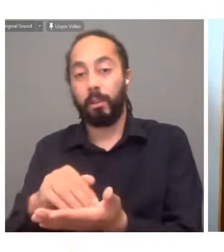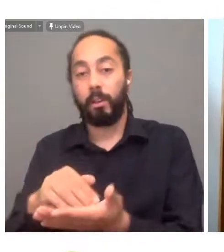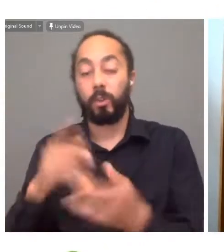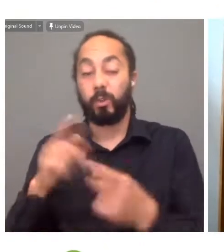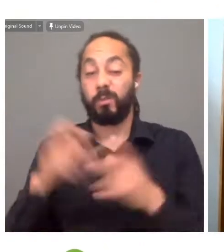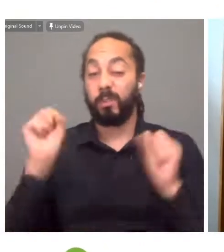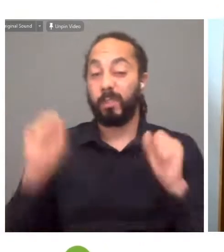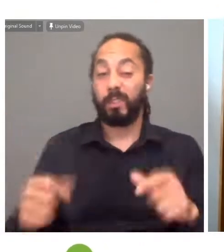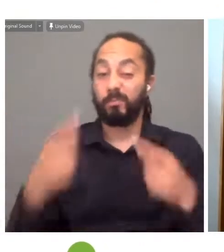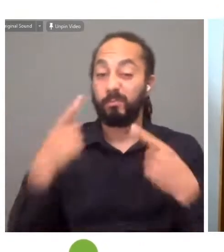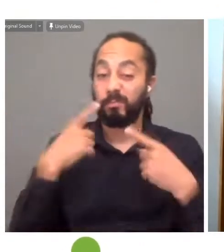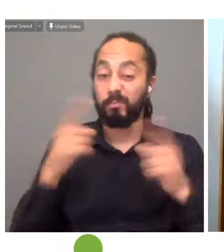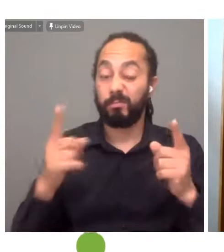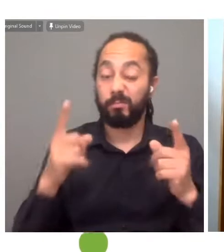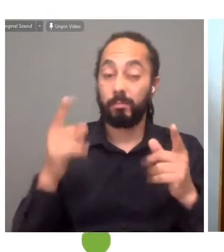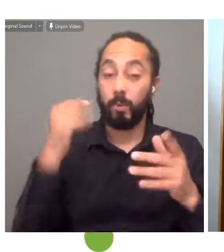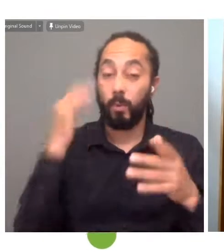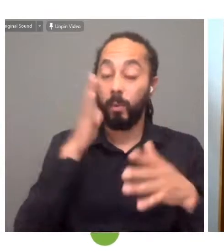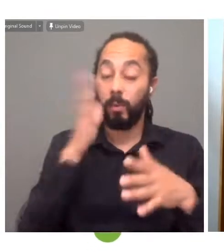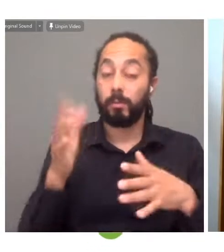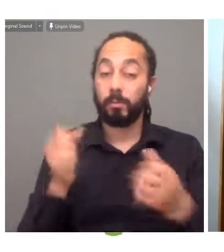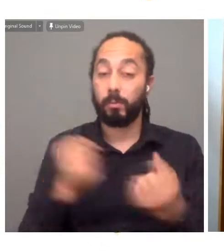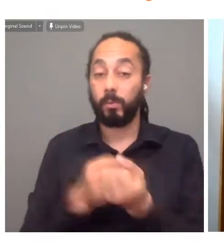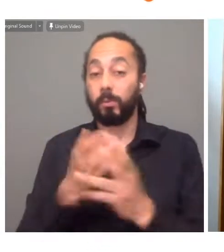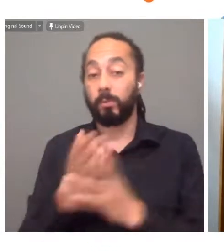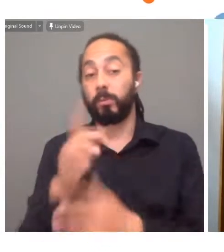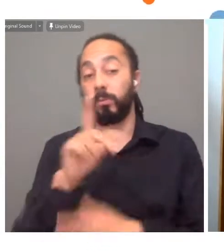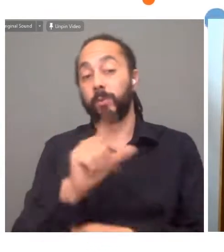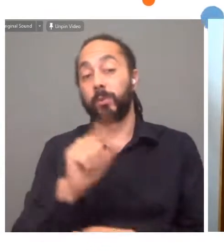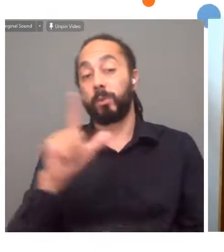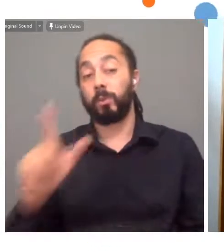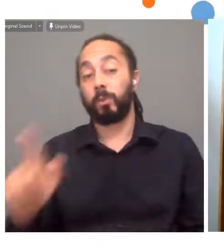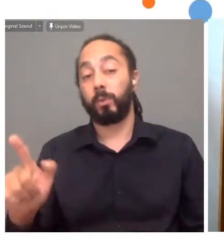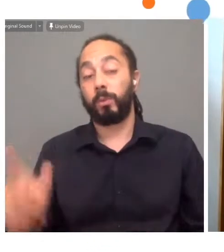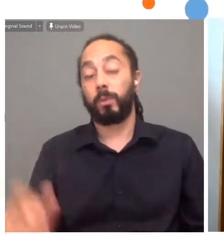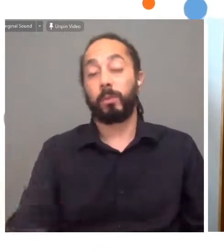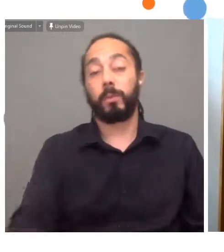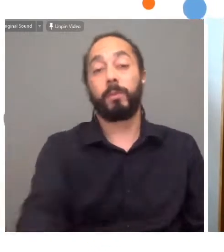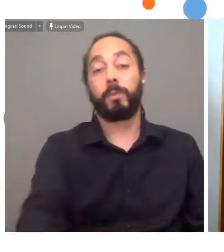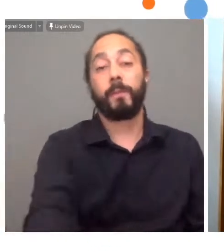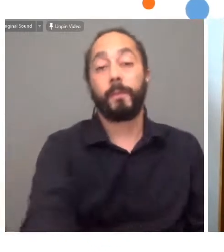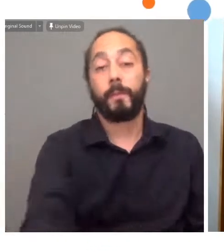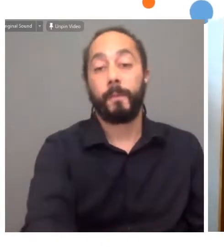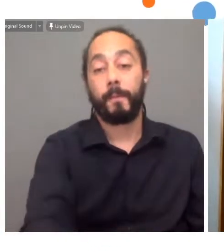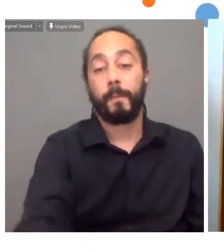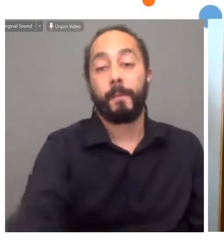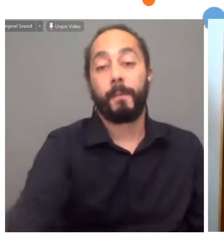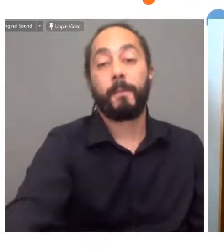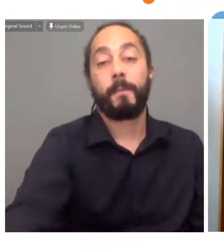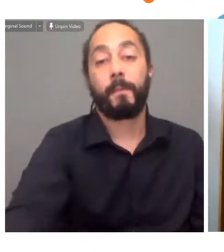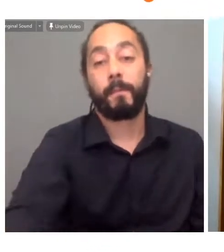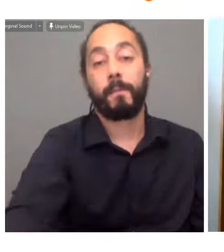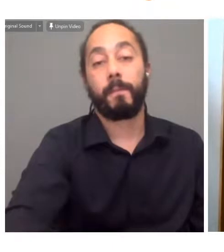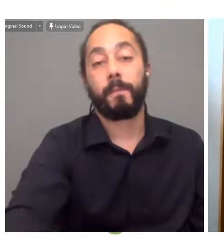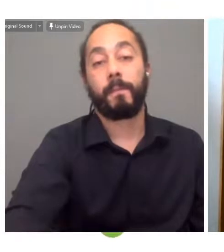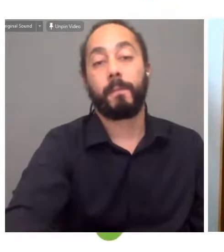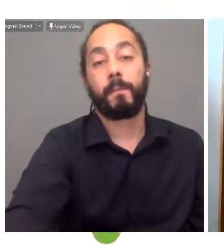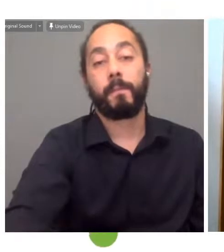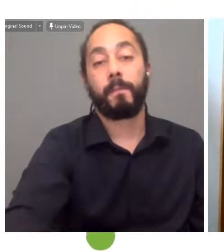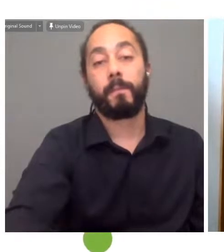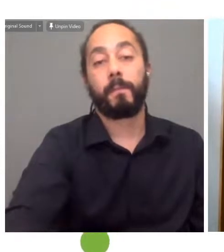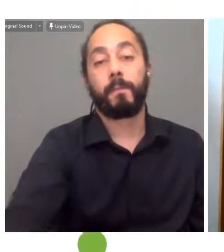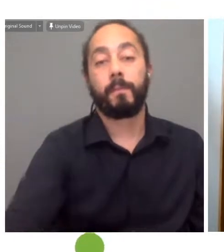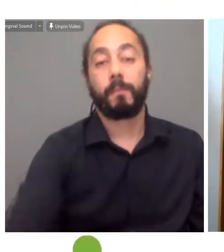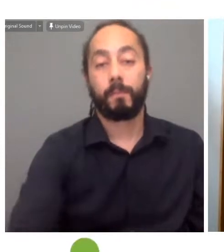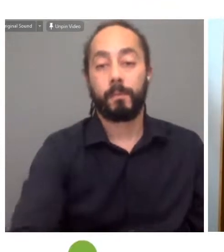ministère dont on peut accélérer le déploiement au cours des prochaines semaines, des prochains mois? On a commencé à le faire avec certains